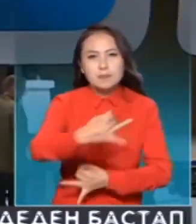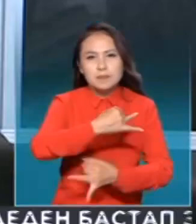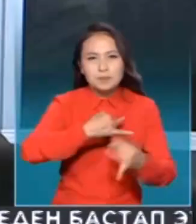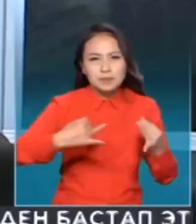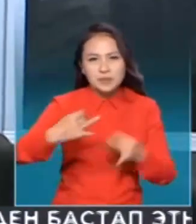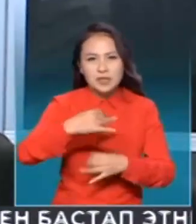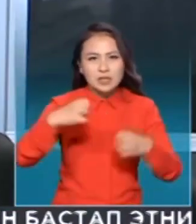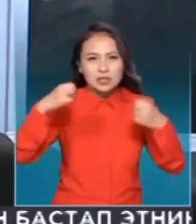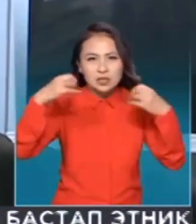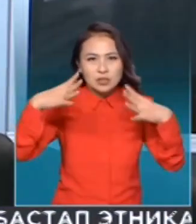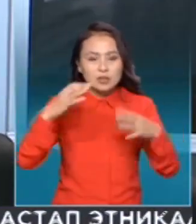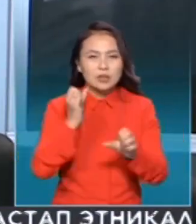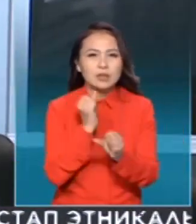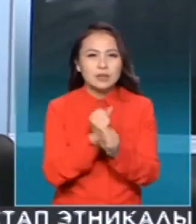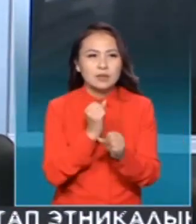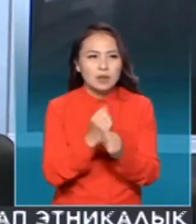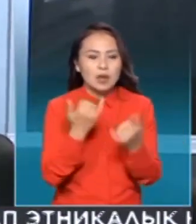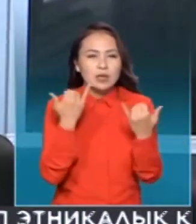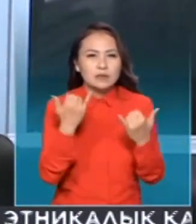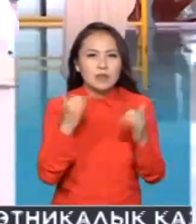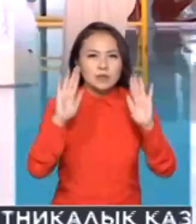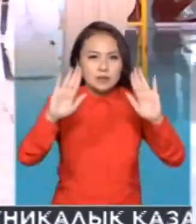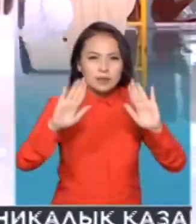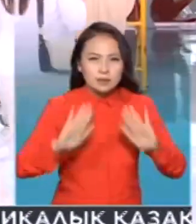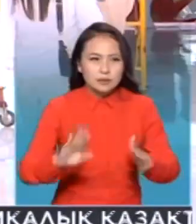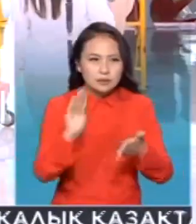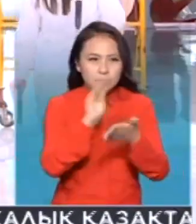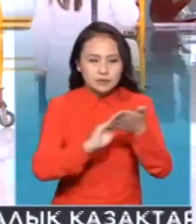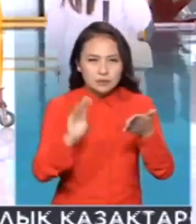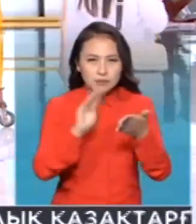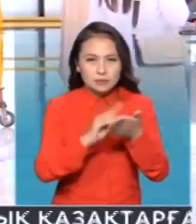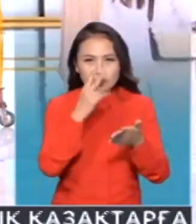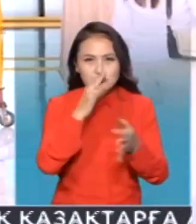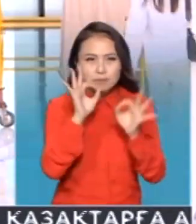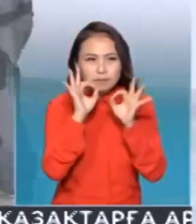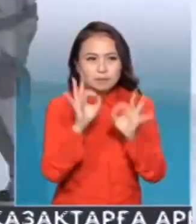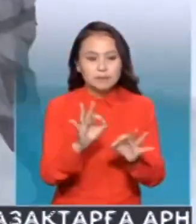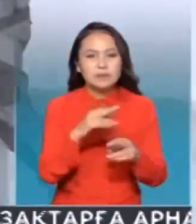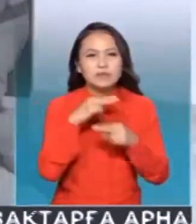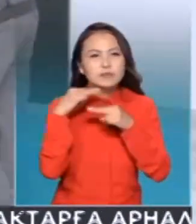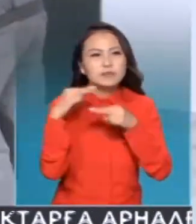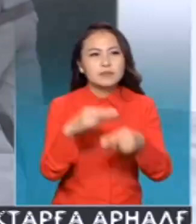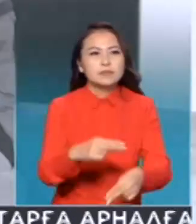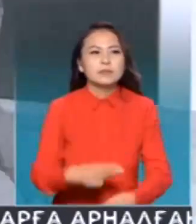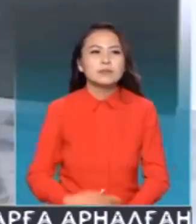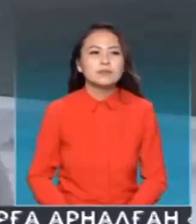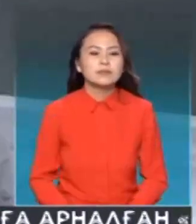жарық, микрофонның анық естілуі мен тақтайшадағы жазудың дұрыстығы да назардан тыс қалмады.